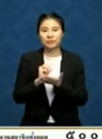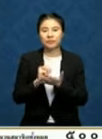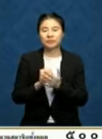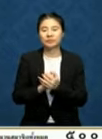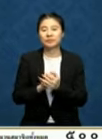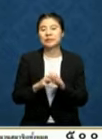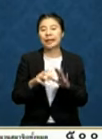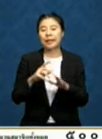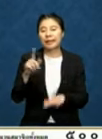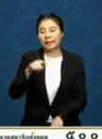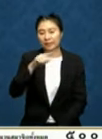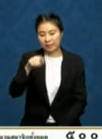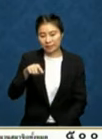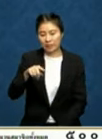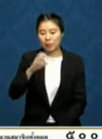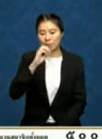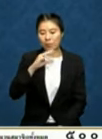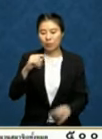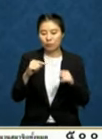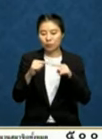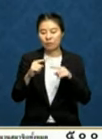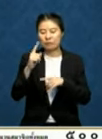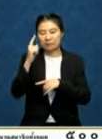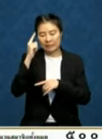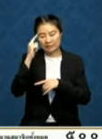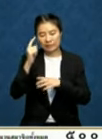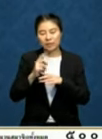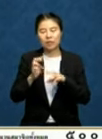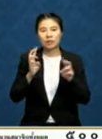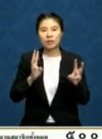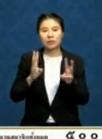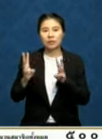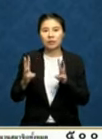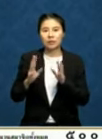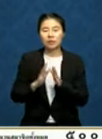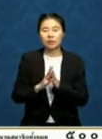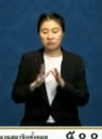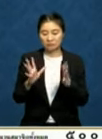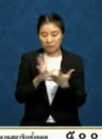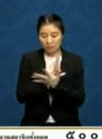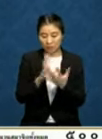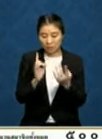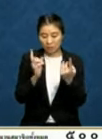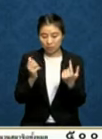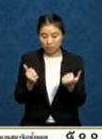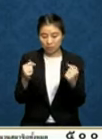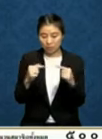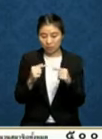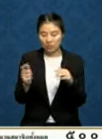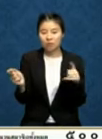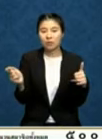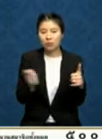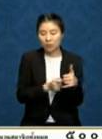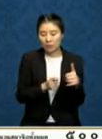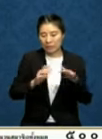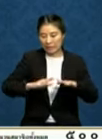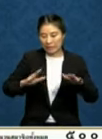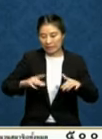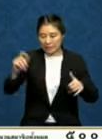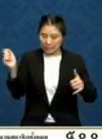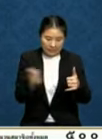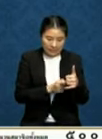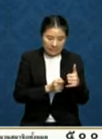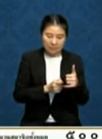of London นะคะอ้างอิงถึงแนวคิดของการใช้ภาษานะคะว่าในสังคมนะคะที่ลงโทษเด็กด้วยการตี